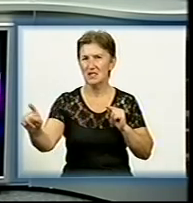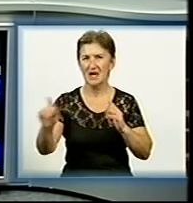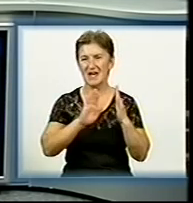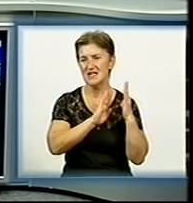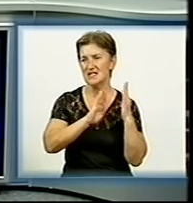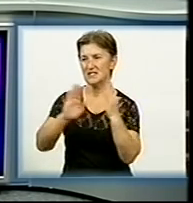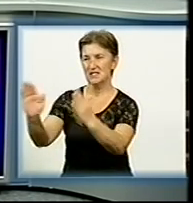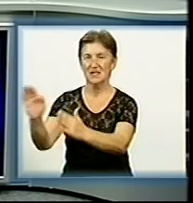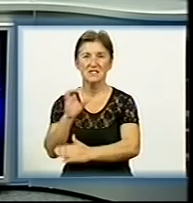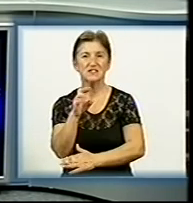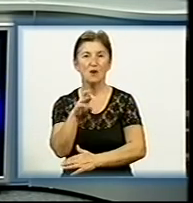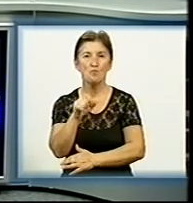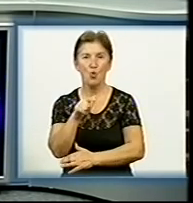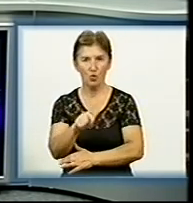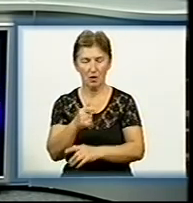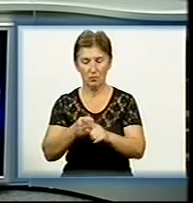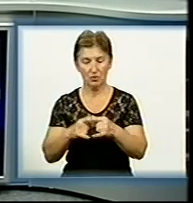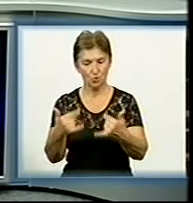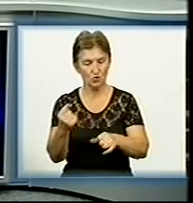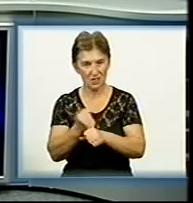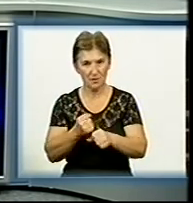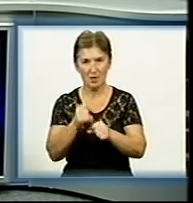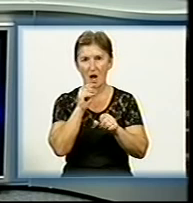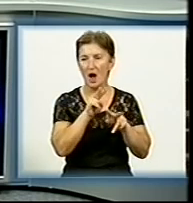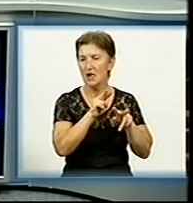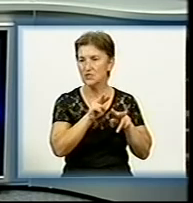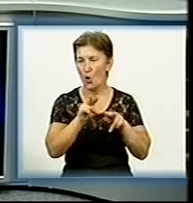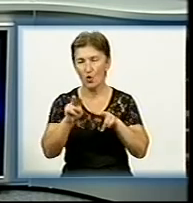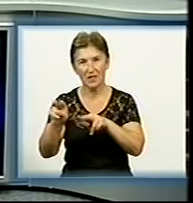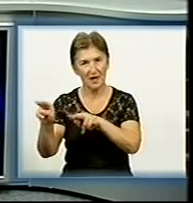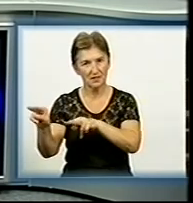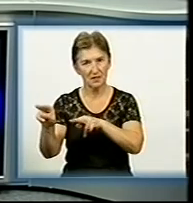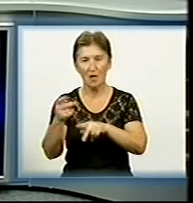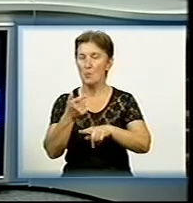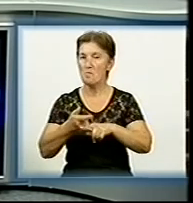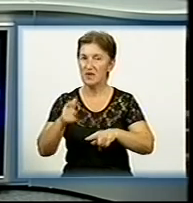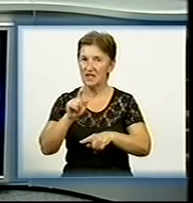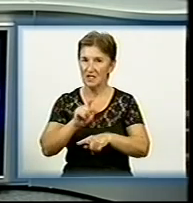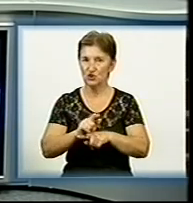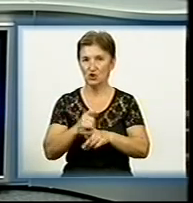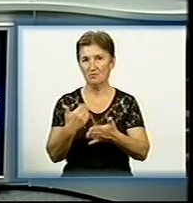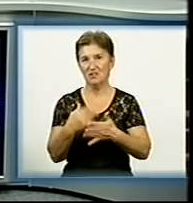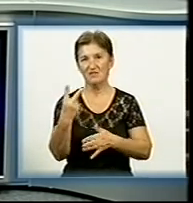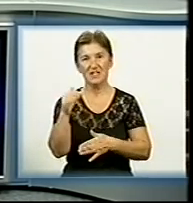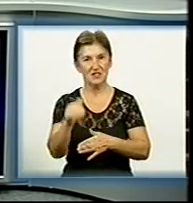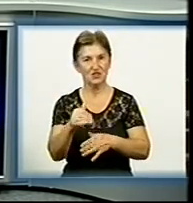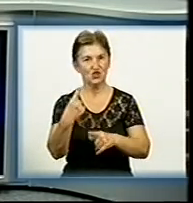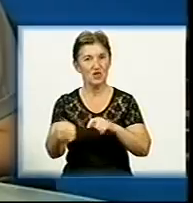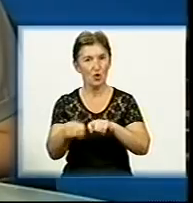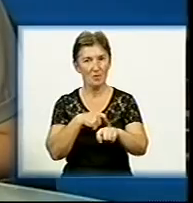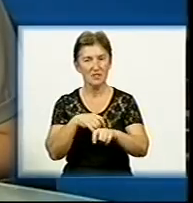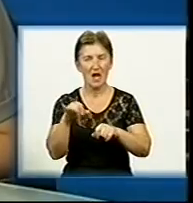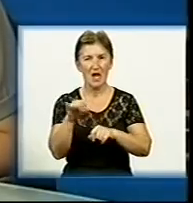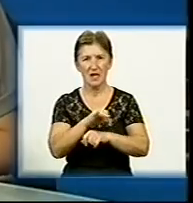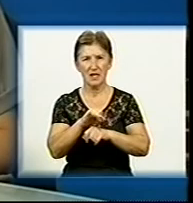380 кілометрів сьогодні вже зроблено, і догляд за мінсмугами більше, майже 2000 кілометрів, і